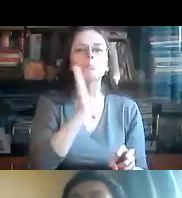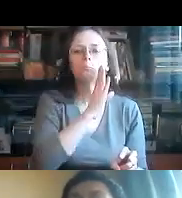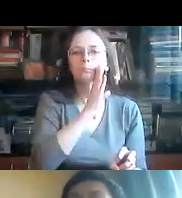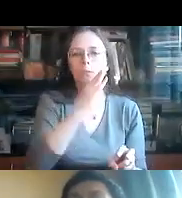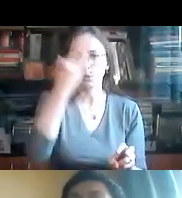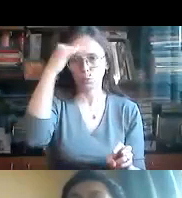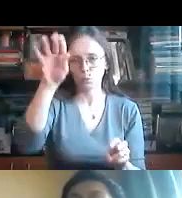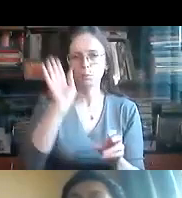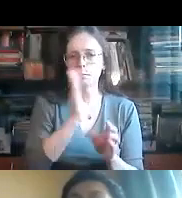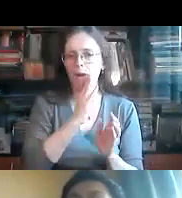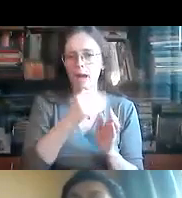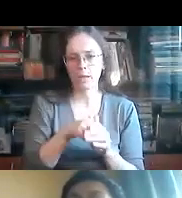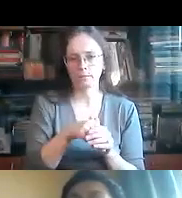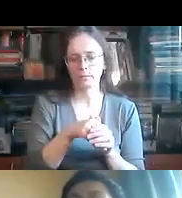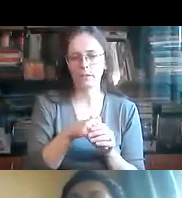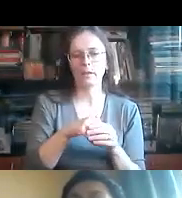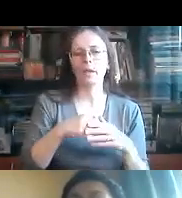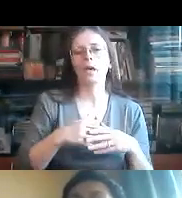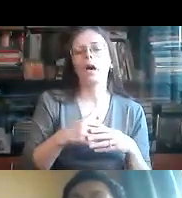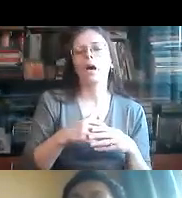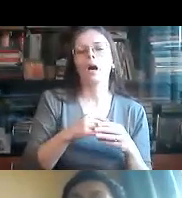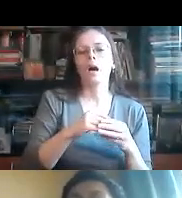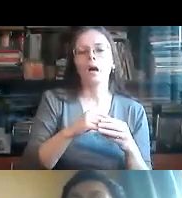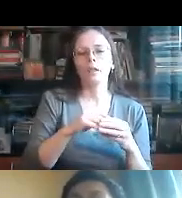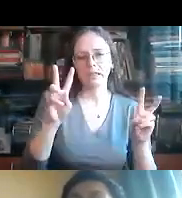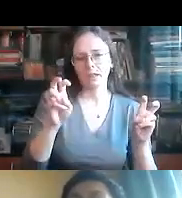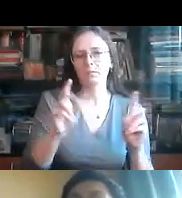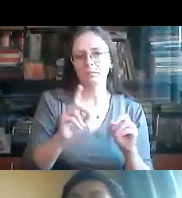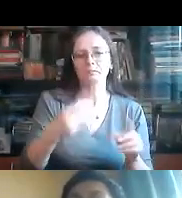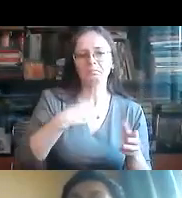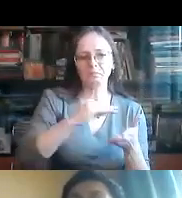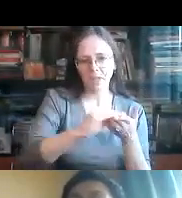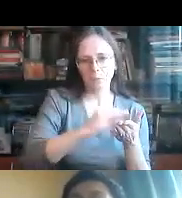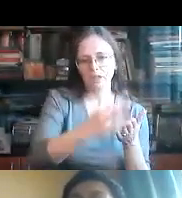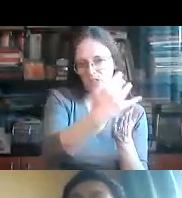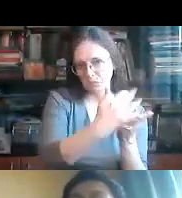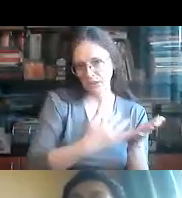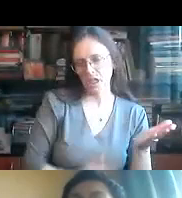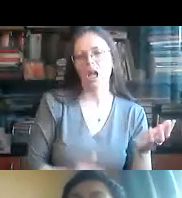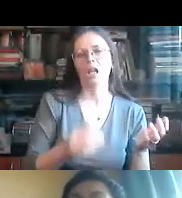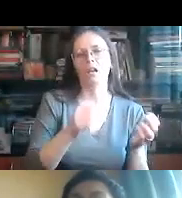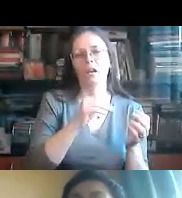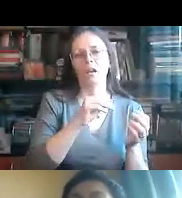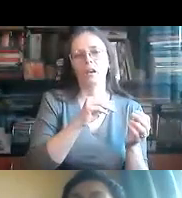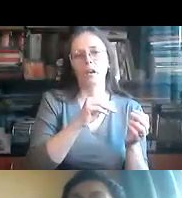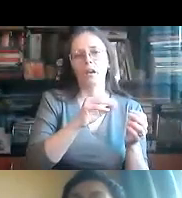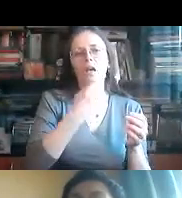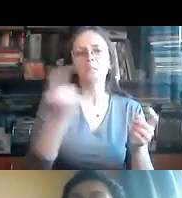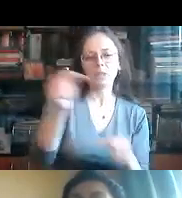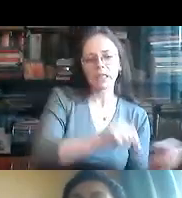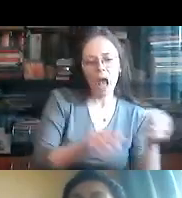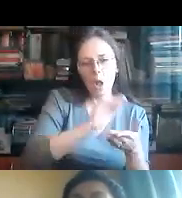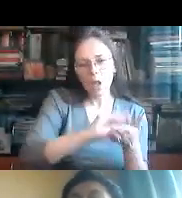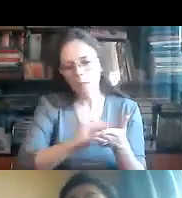биоэтика и суррогатное материнство, то есть мы писали пьесы, мы писали диалоги, то есть сцены, и форум-театр — это вот как раз